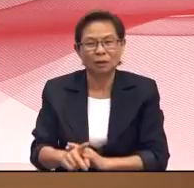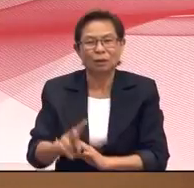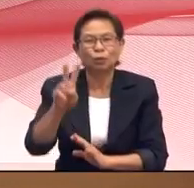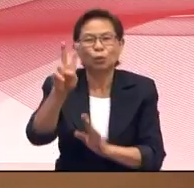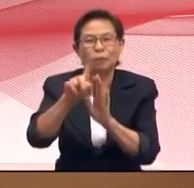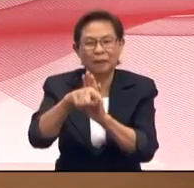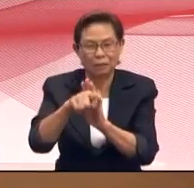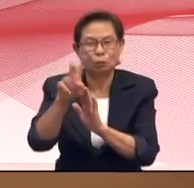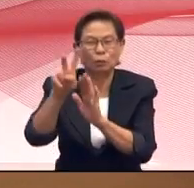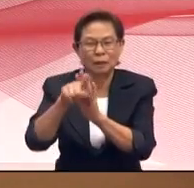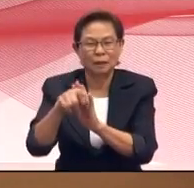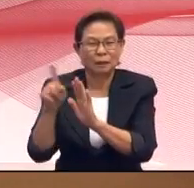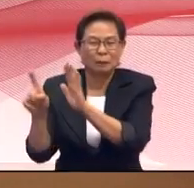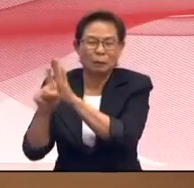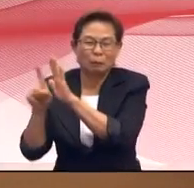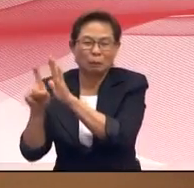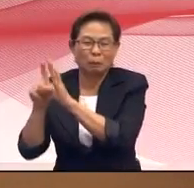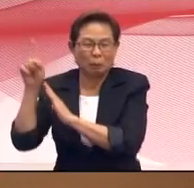Dua minit.